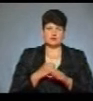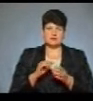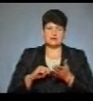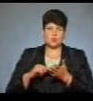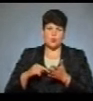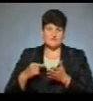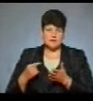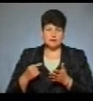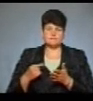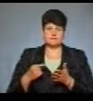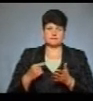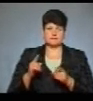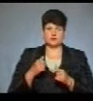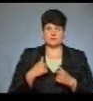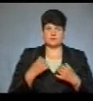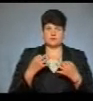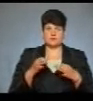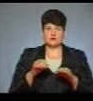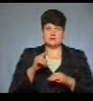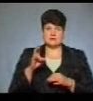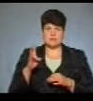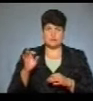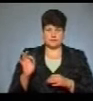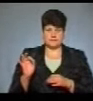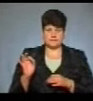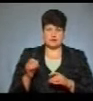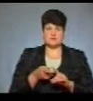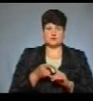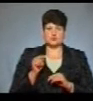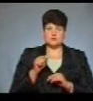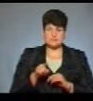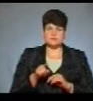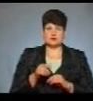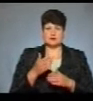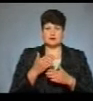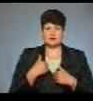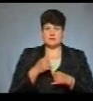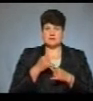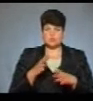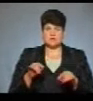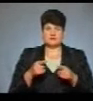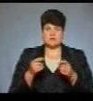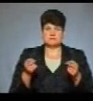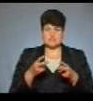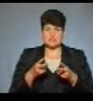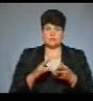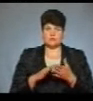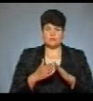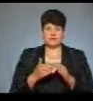які, ну, щоб нас допустили до ЗНО. А в зв'язку з тим, що нам не могли створити спеціальних умов, то нам дали